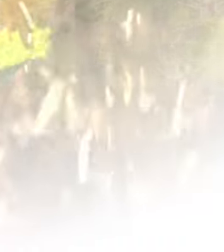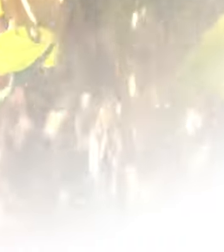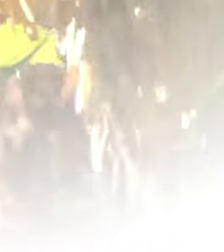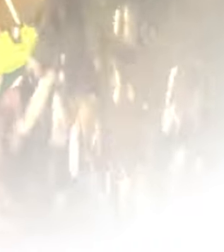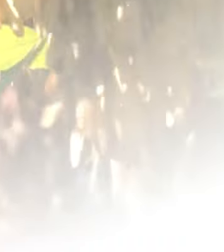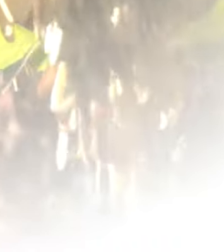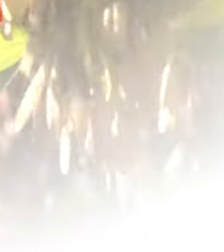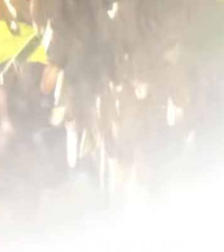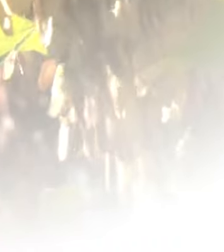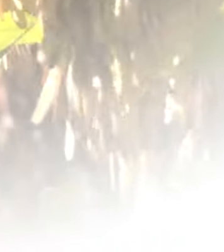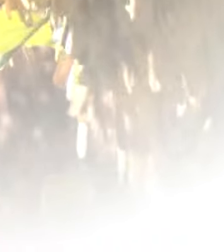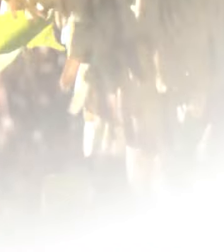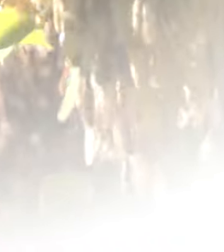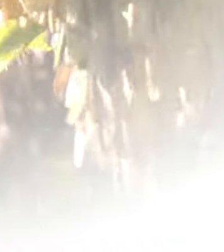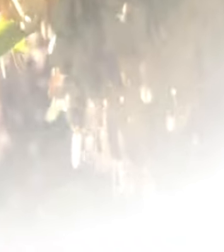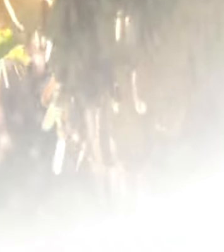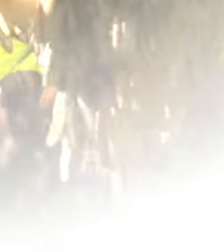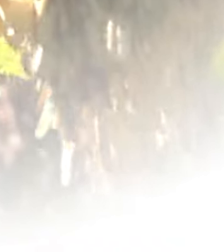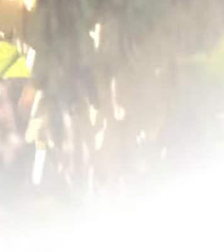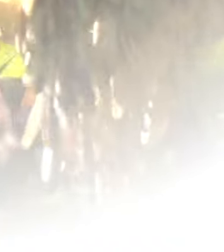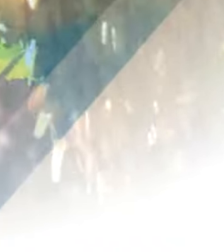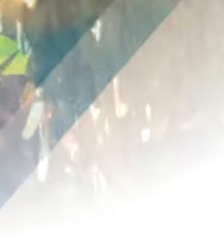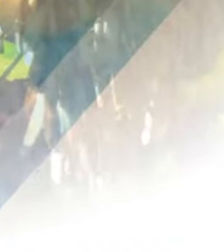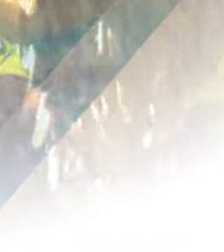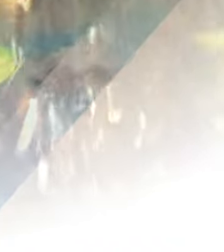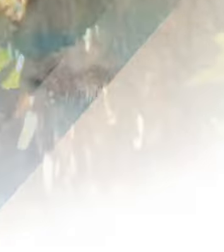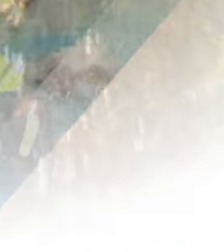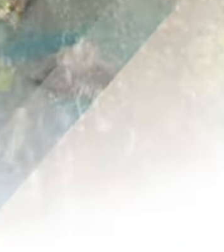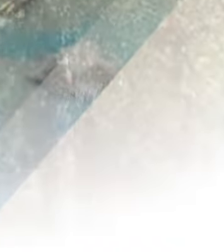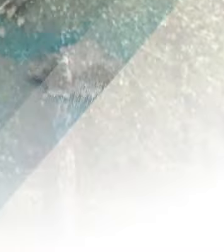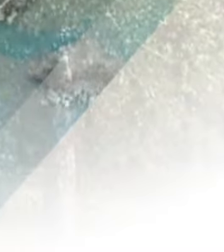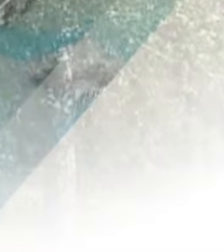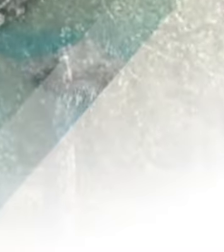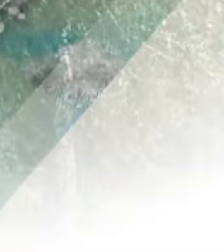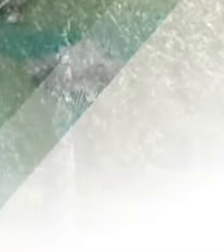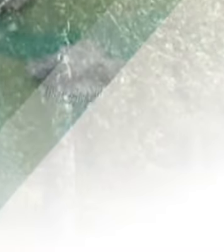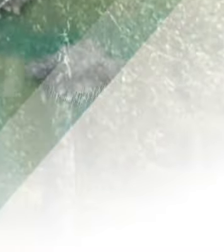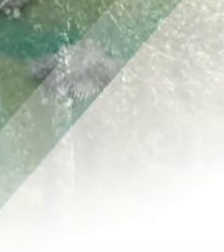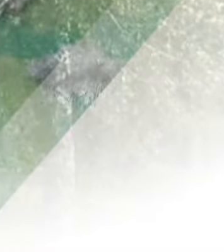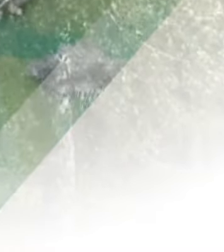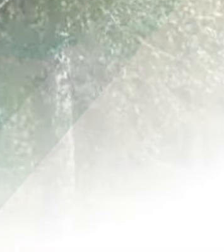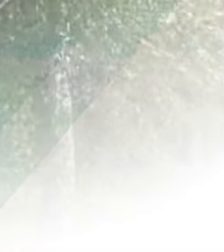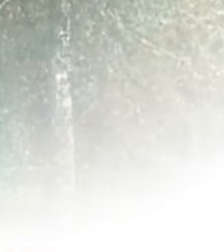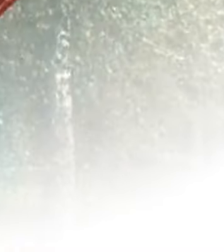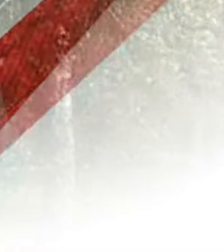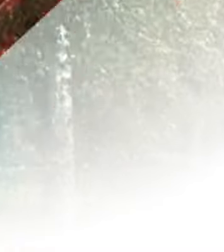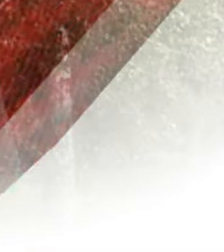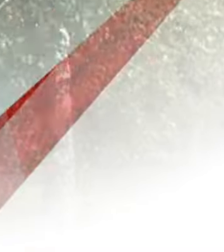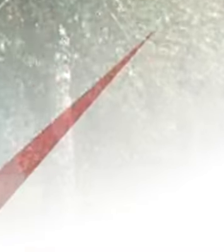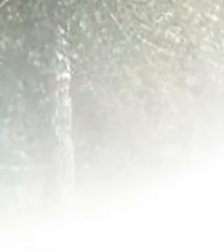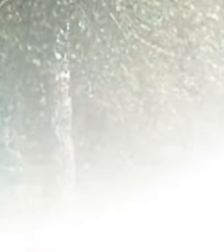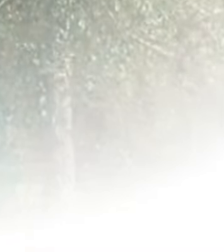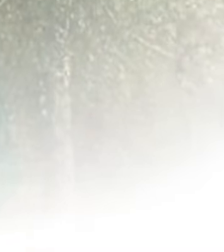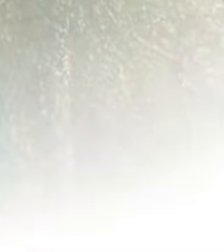узровню невеликих геамагнитных хваляванняў. Узыход Солнца у 8 годин 24 хвилины, заход